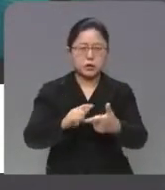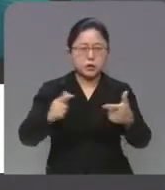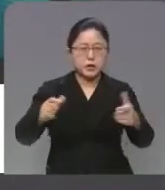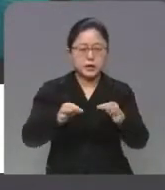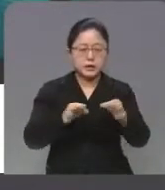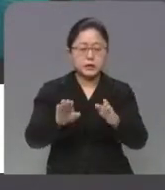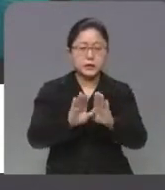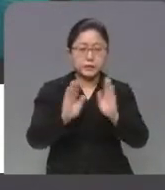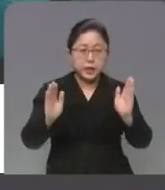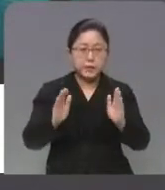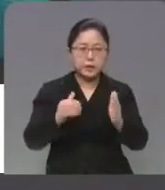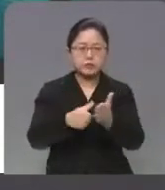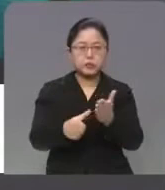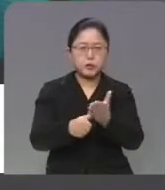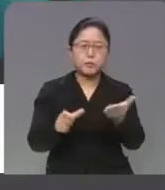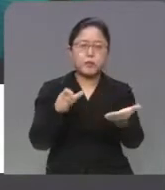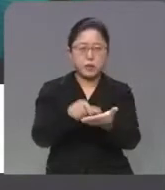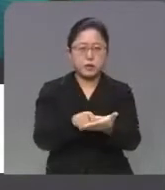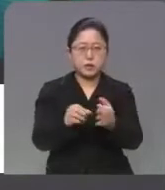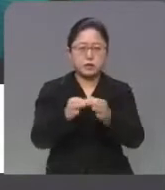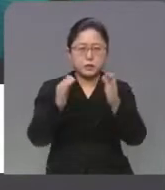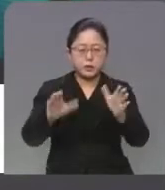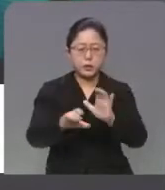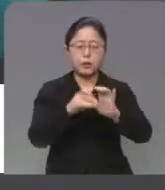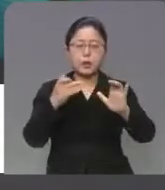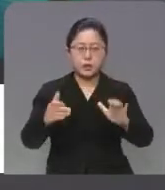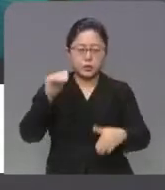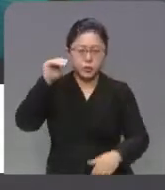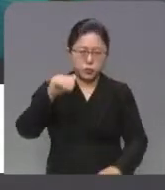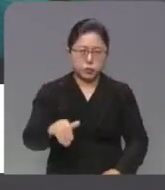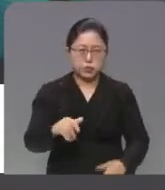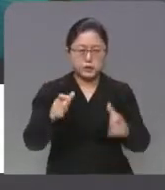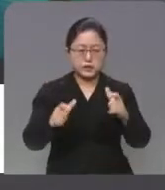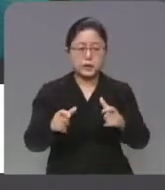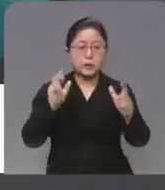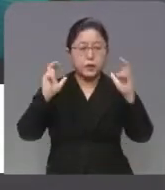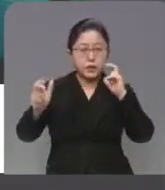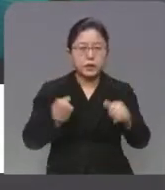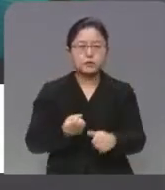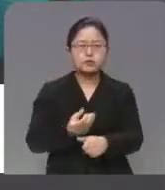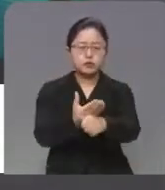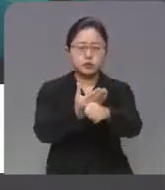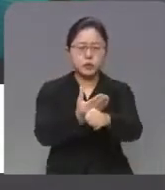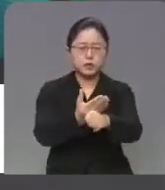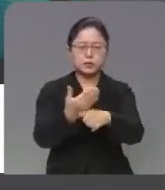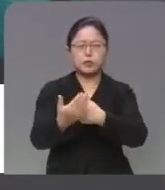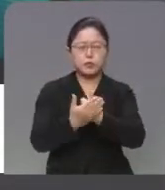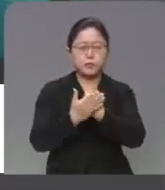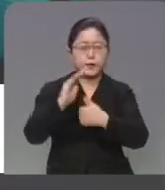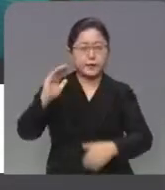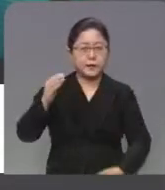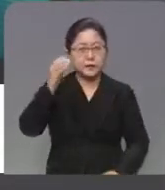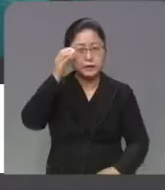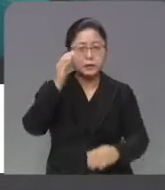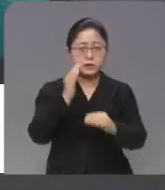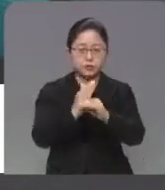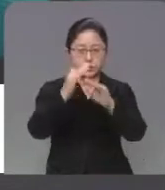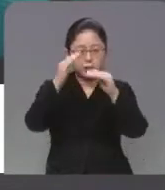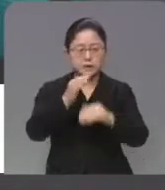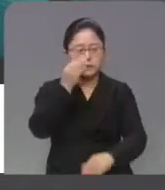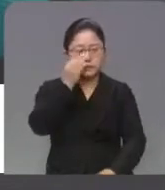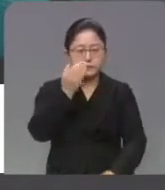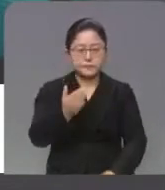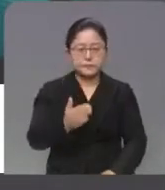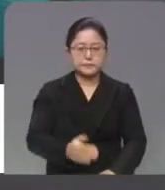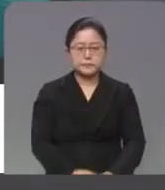개방 품목에 포함됐는데요. 그동안 코로나19로 침체됐던 지역 기업의 수출 전선에 숨통이 트일 것으로 기대됩니다. 최정민